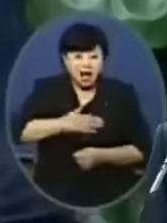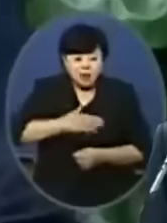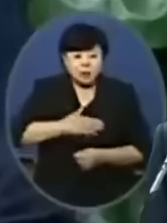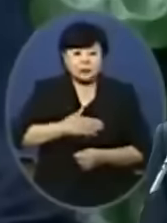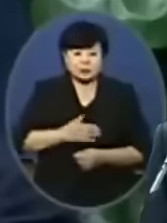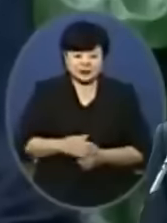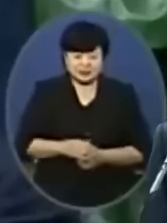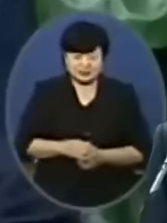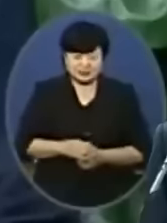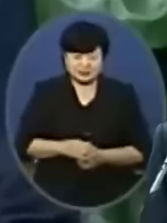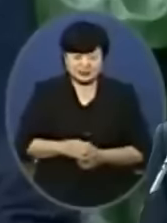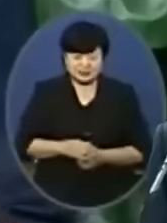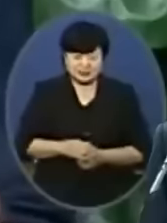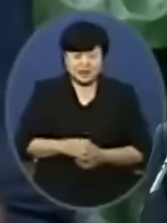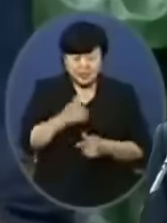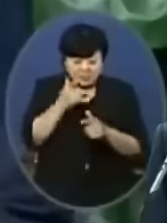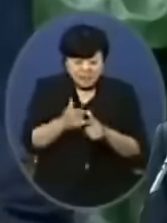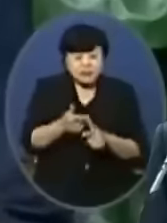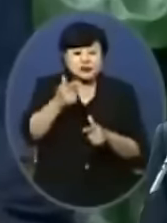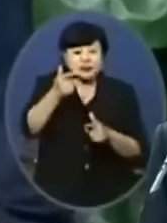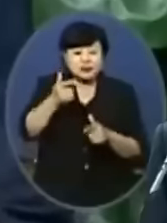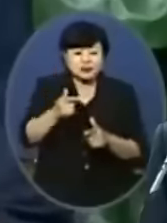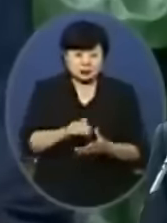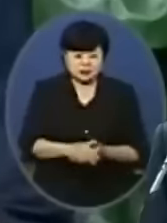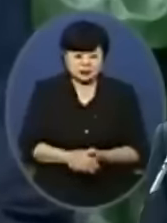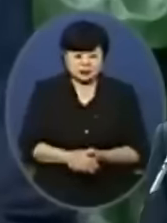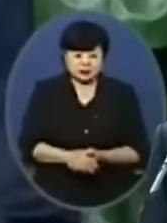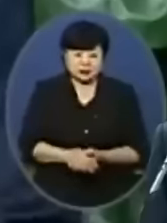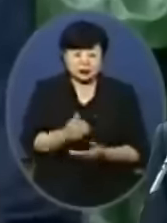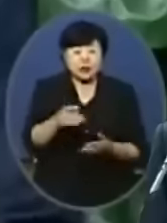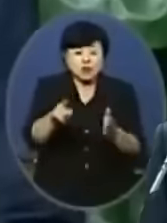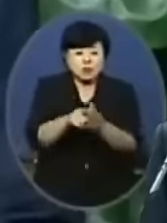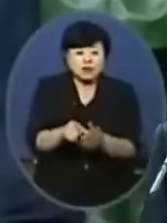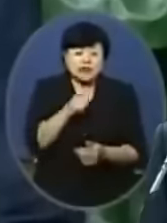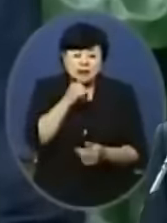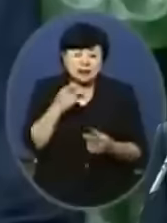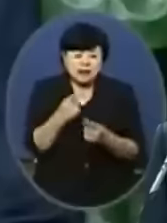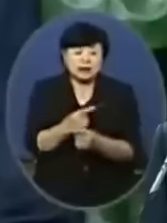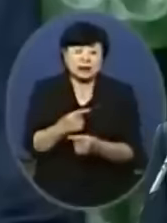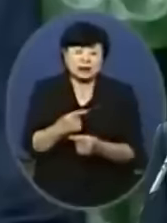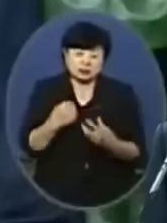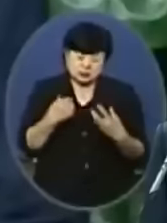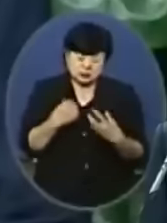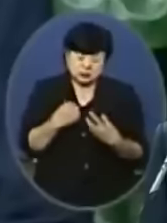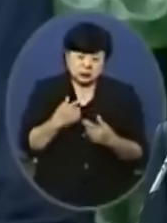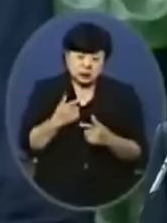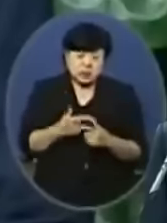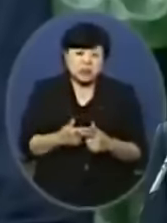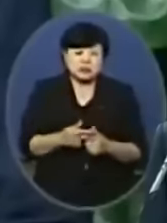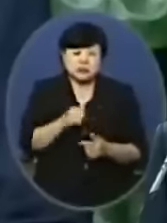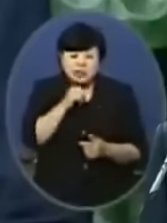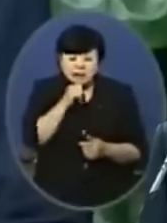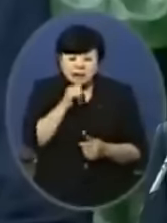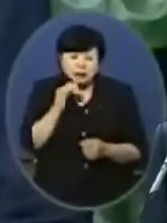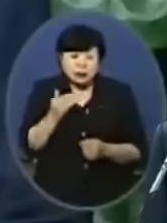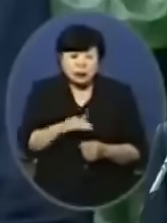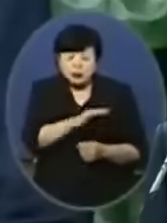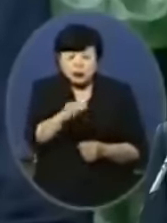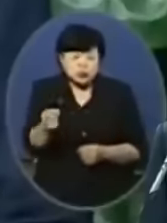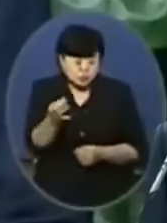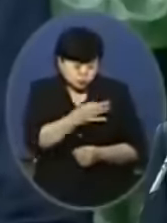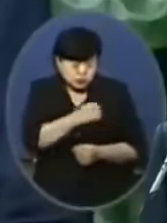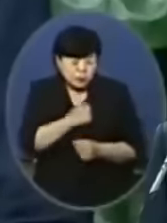있거니와 예수님이 너희를 위해서 가난하게 되시면 자기가 가난해서 우리로 부욕해 하게 하려다.